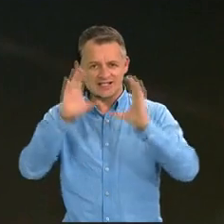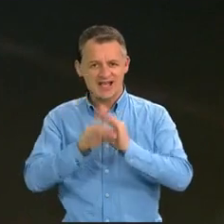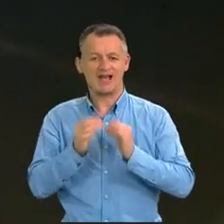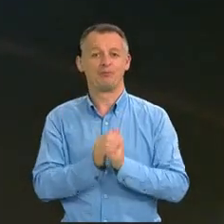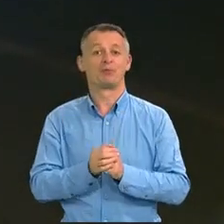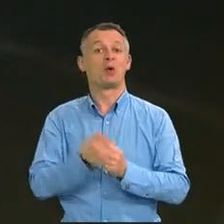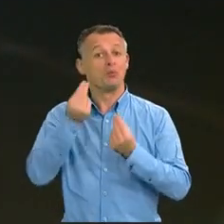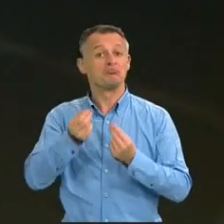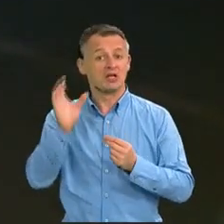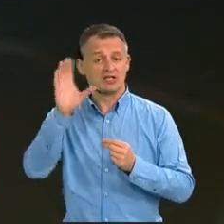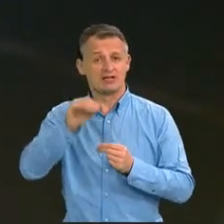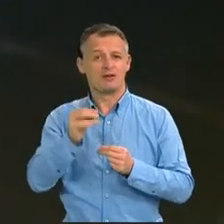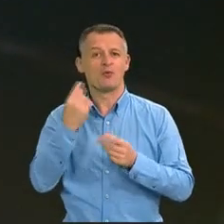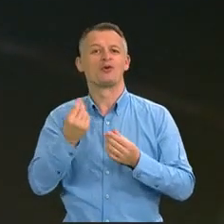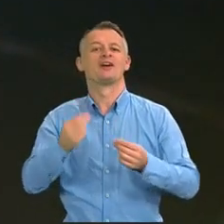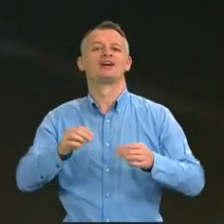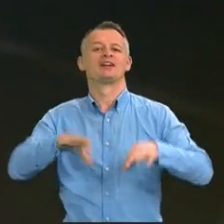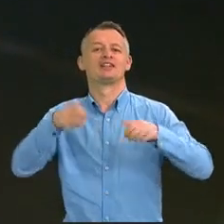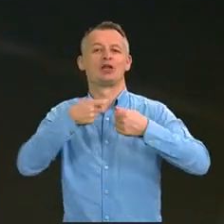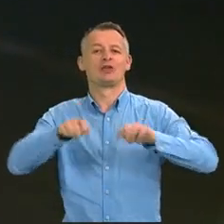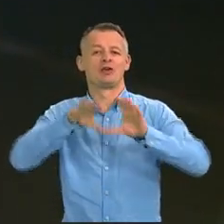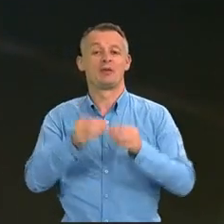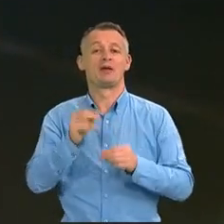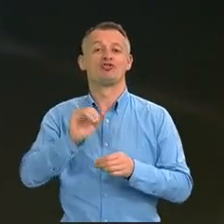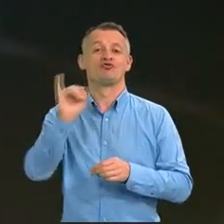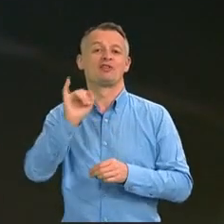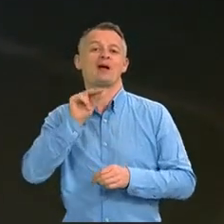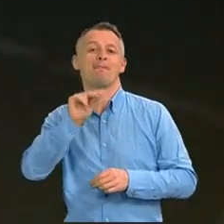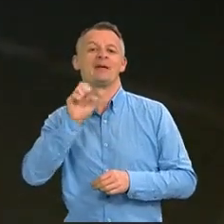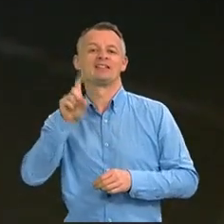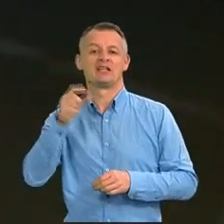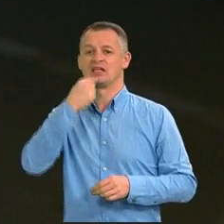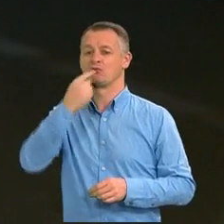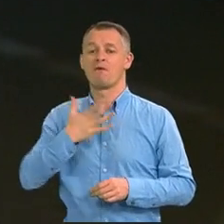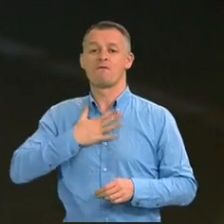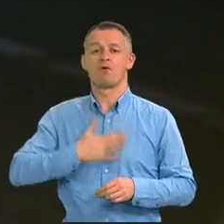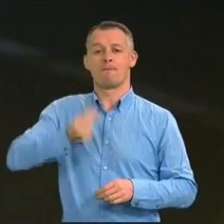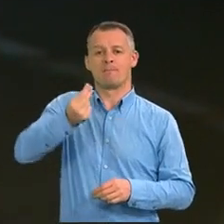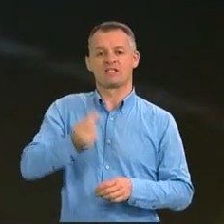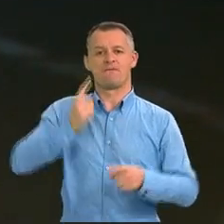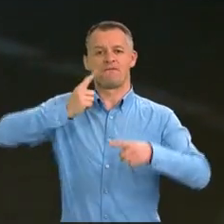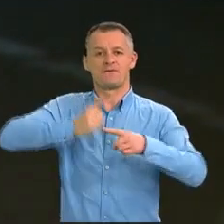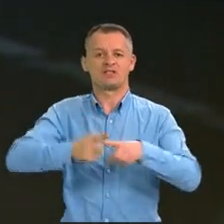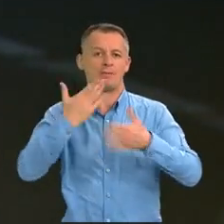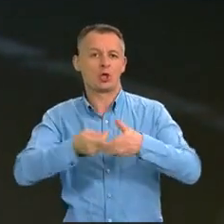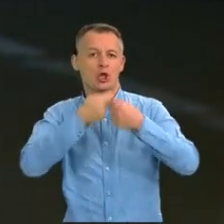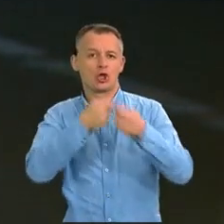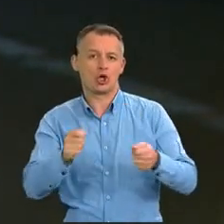Bună seara, Ioana, bun găsit tuturor. Cei de la PSD spun că vor un preț fix pentru toți clienții, în jur